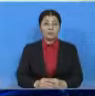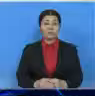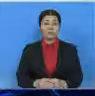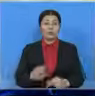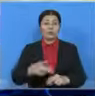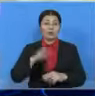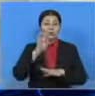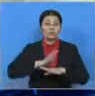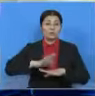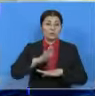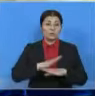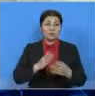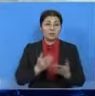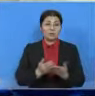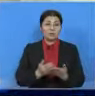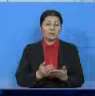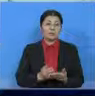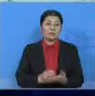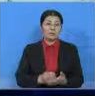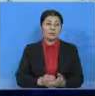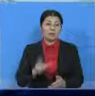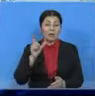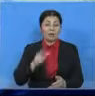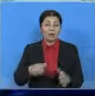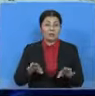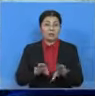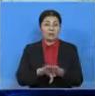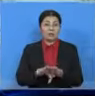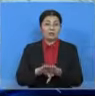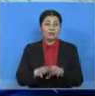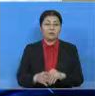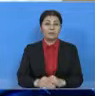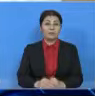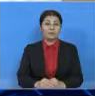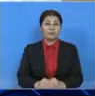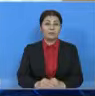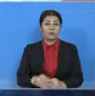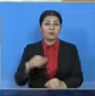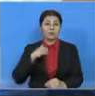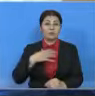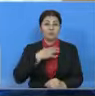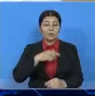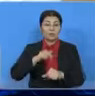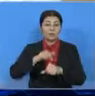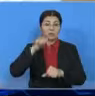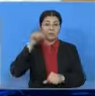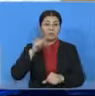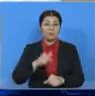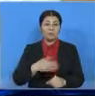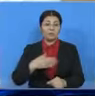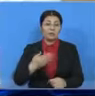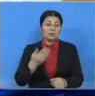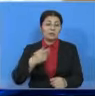осы республикамыздың кәмелетке толған азаматы ретінде бұл өзінің маңыздылығын сезіну, яғни сенің